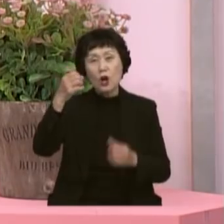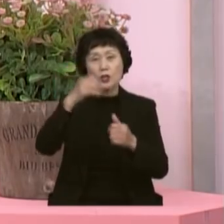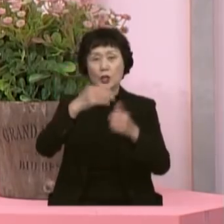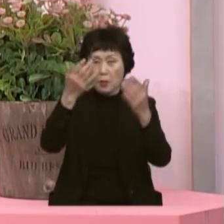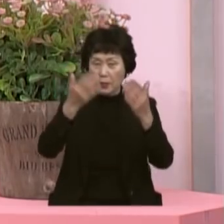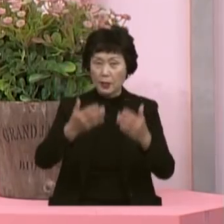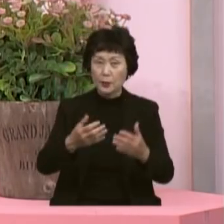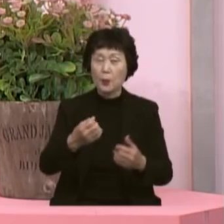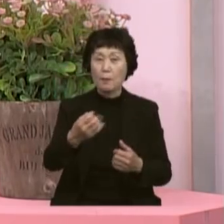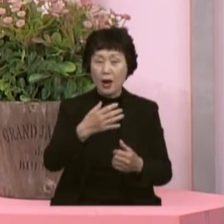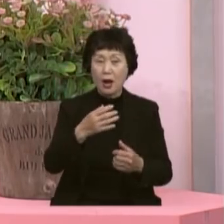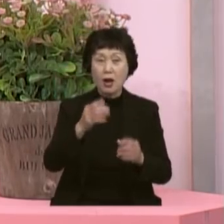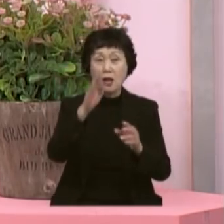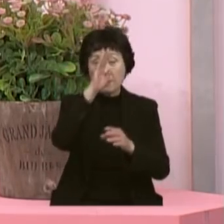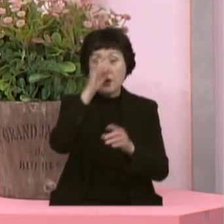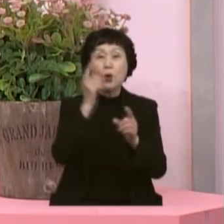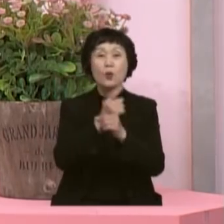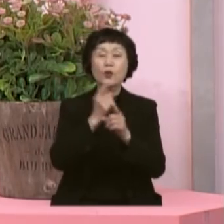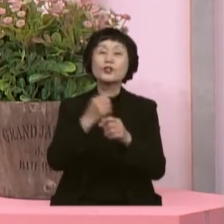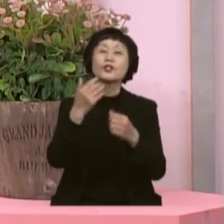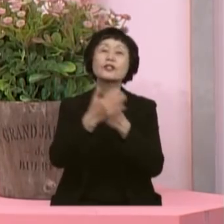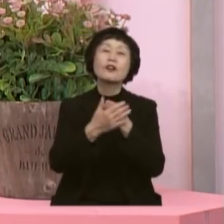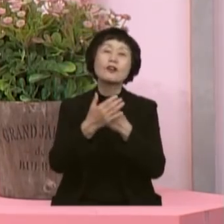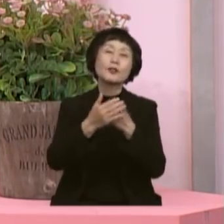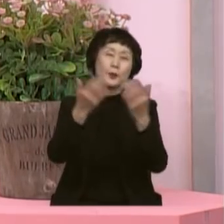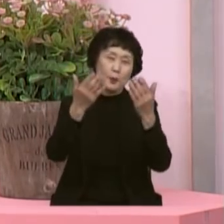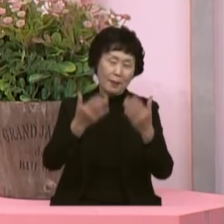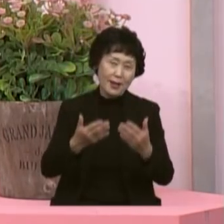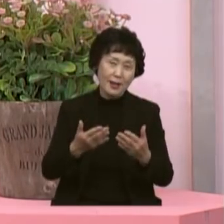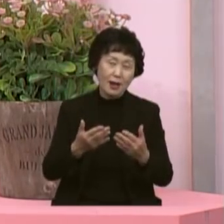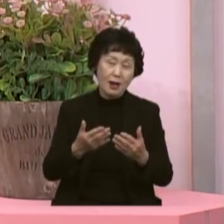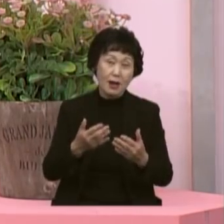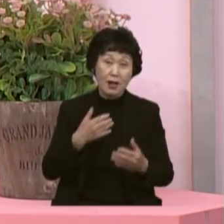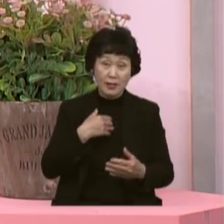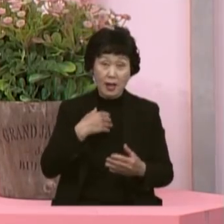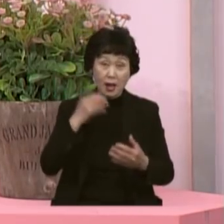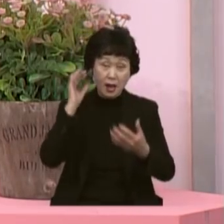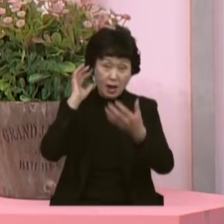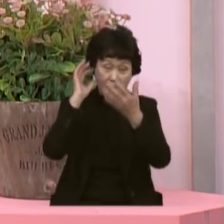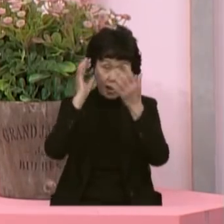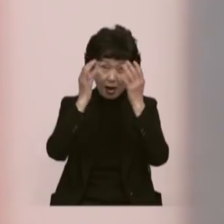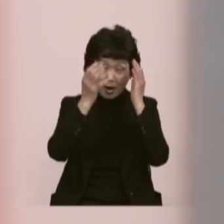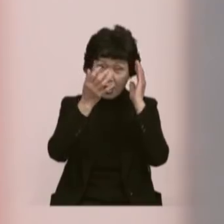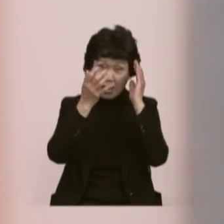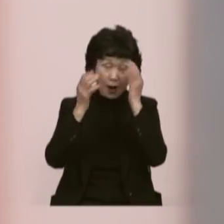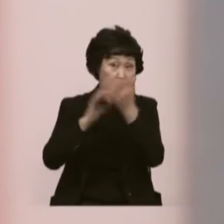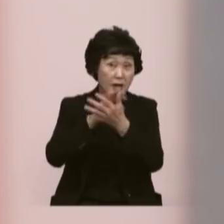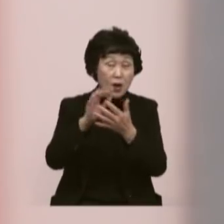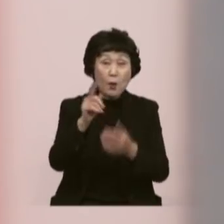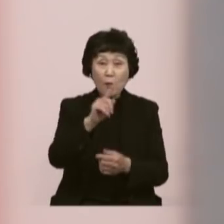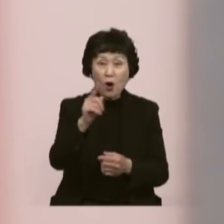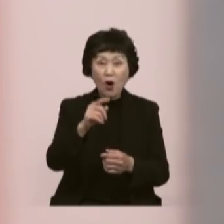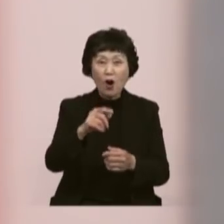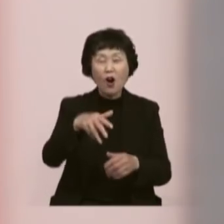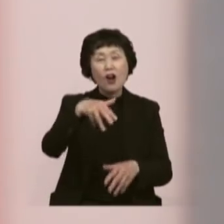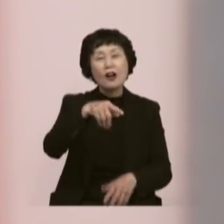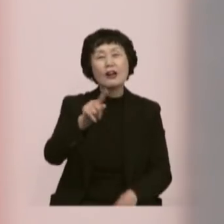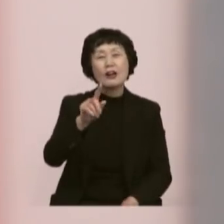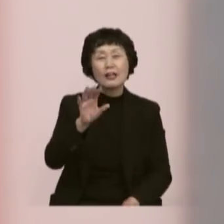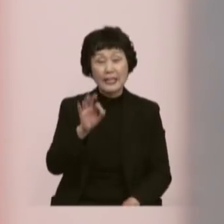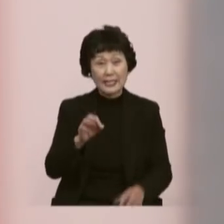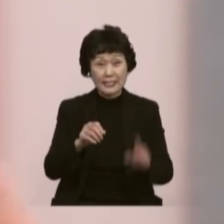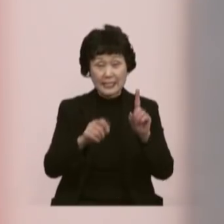어. 그러니까 얘, 제가 제일 헷갈렸던 게 뭐냐면, 네. 성경에 창세기 1장